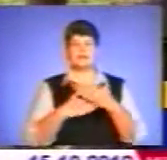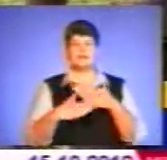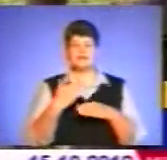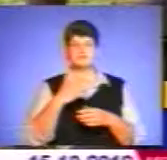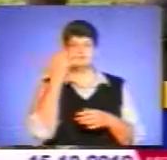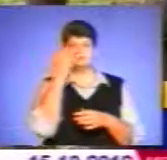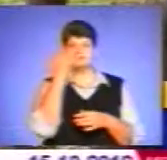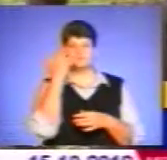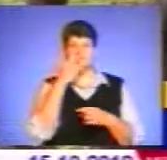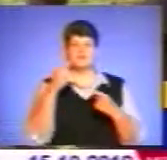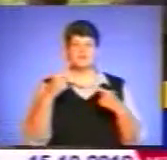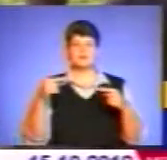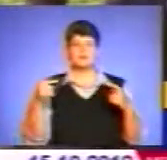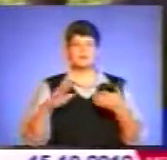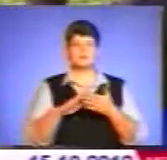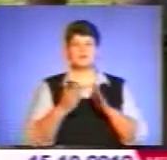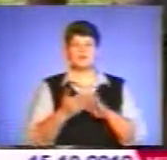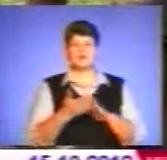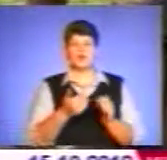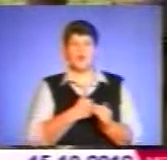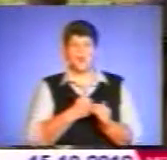незрячий з тих чи інших обставин хоче, щоб